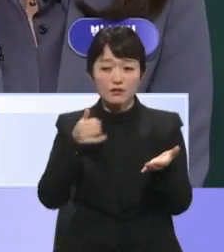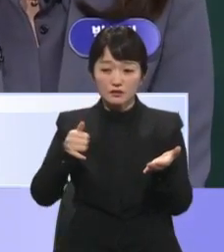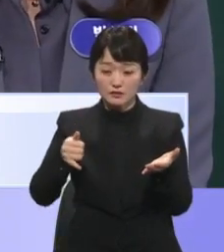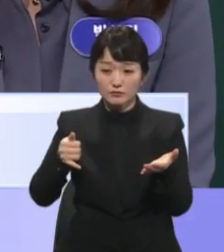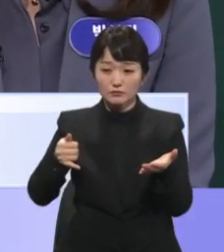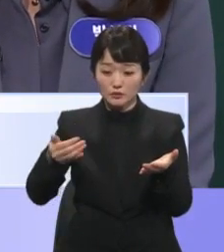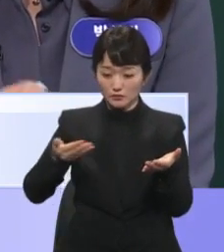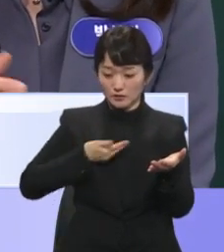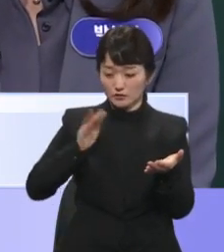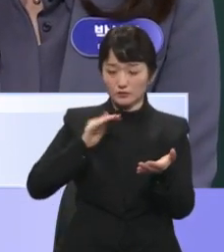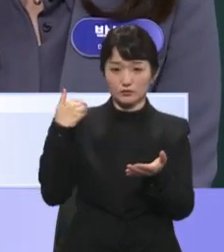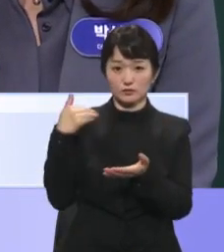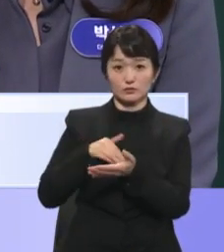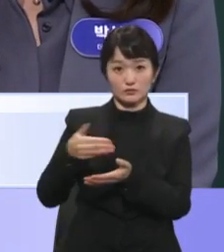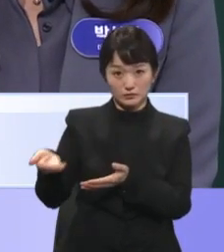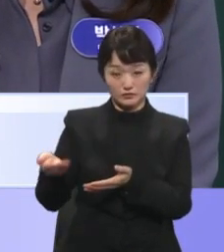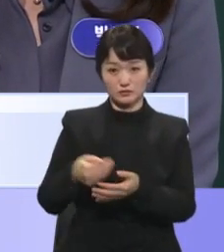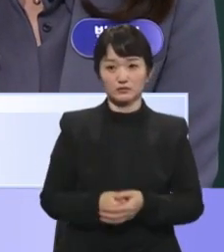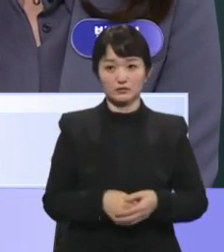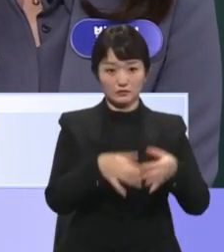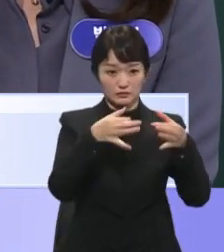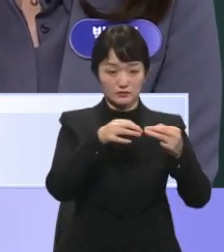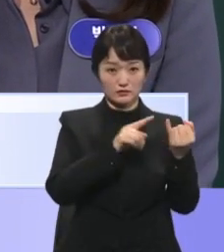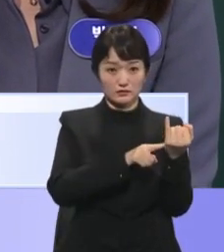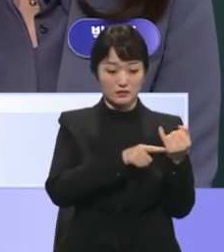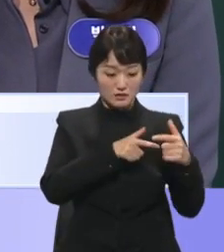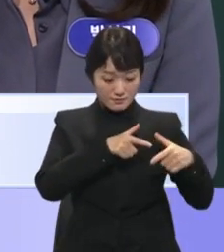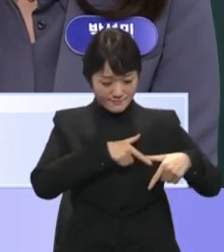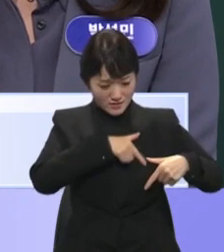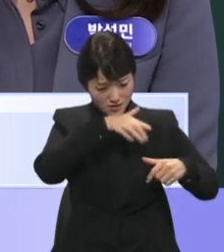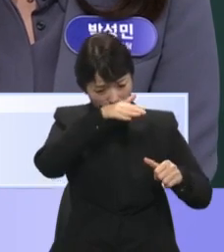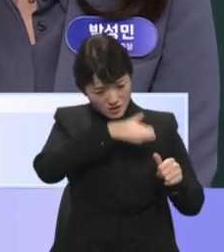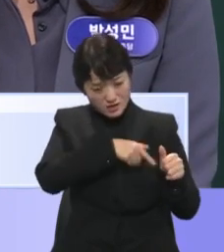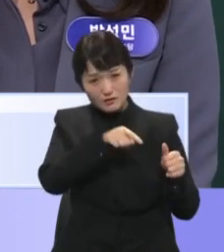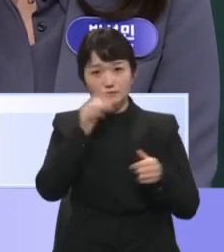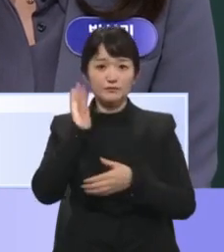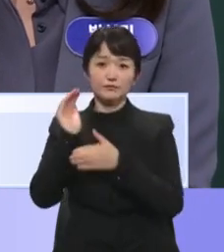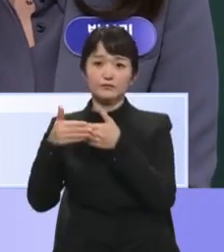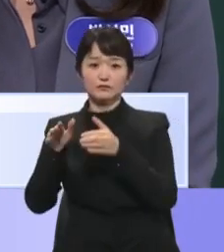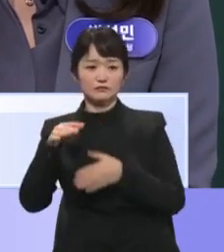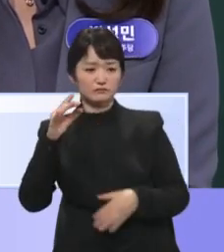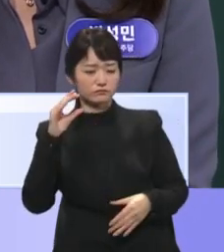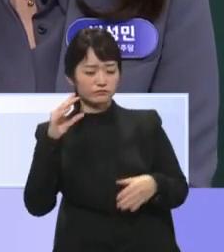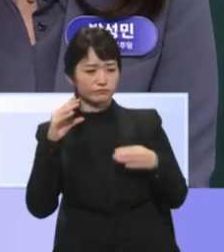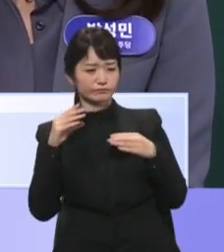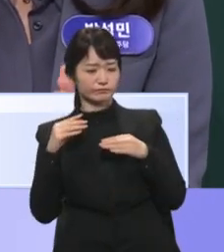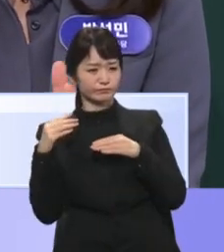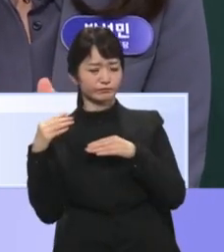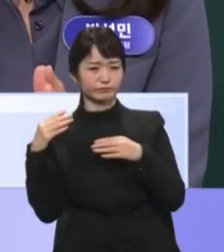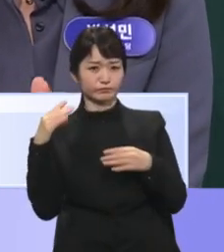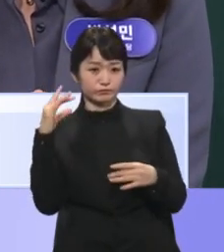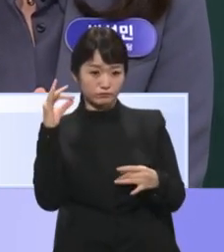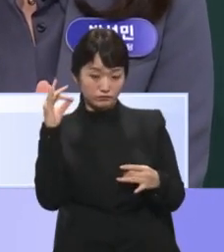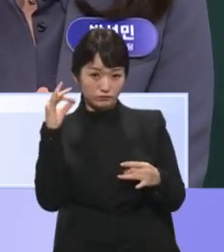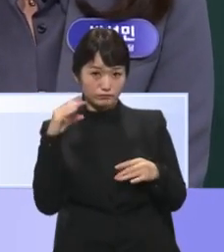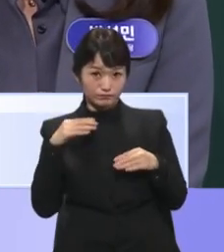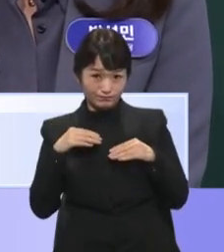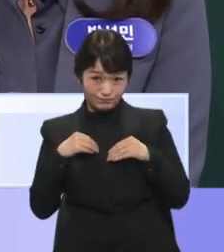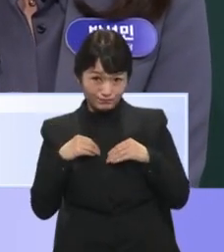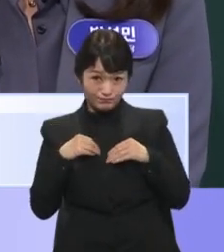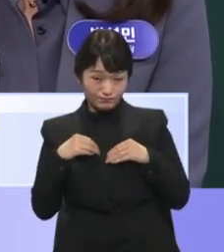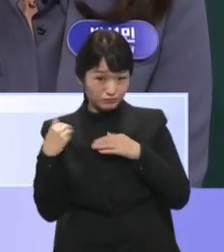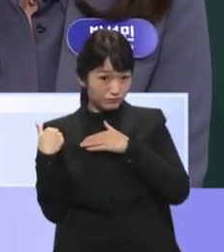한다면 사실 김건희 여사의 명예가 심각하게 훼손되는 상황을 대통령실이 그저 방치하겠다는